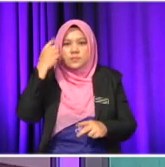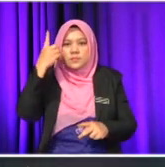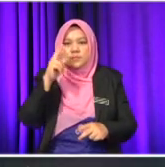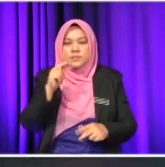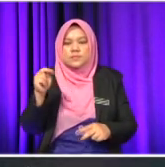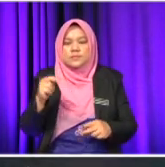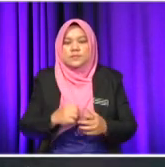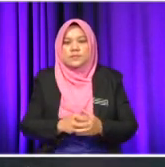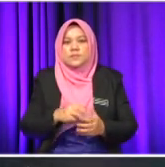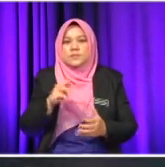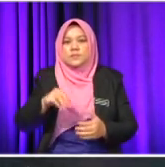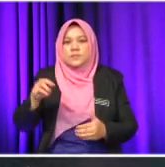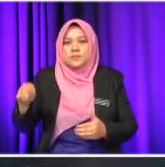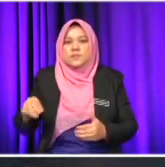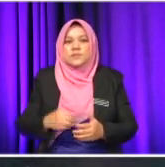anak-anak